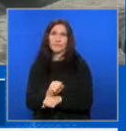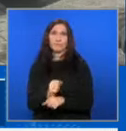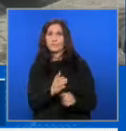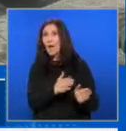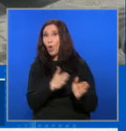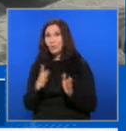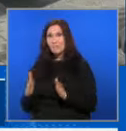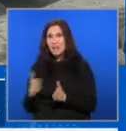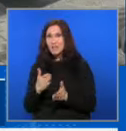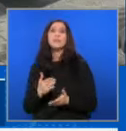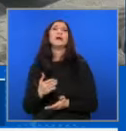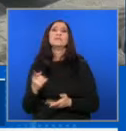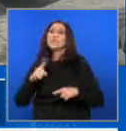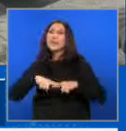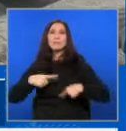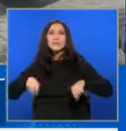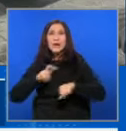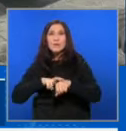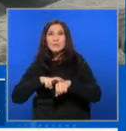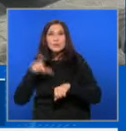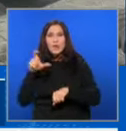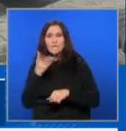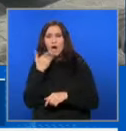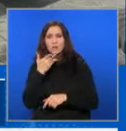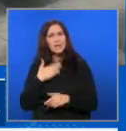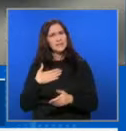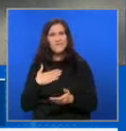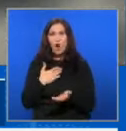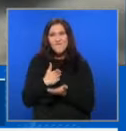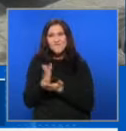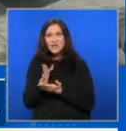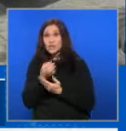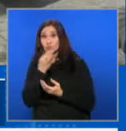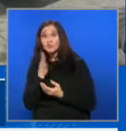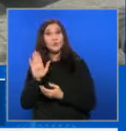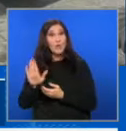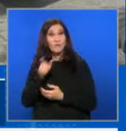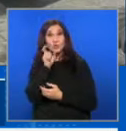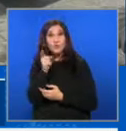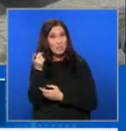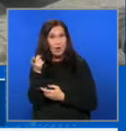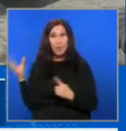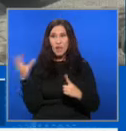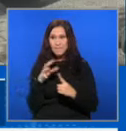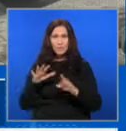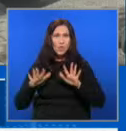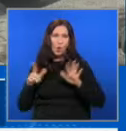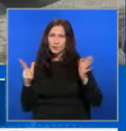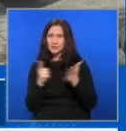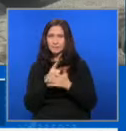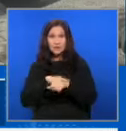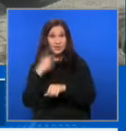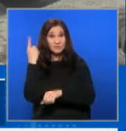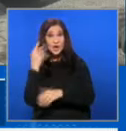В съдебната зала Димитър Стоянов разказа своята версия за случилото се. По думите му, той е бил нападнат около 17